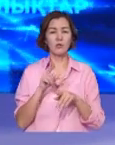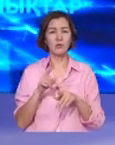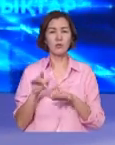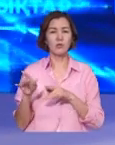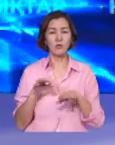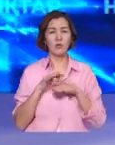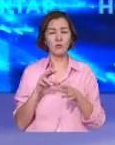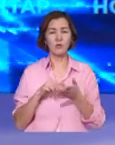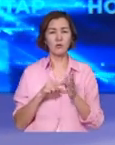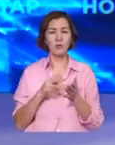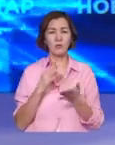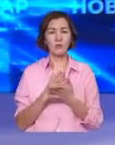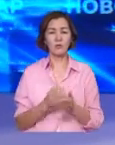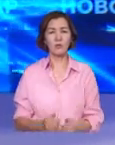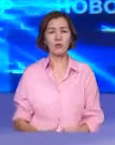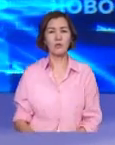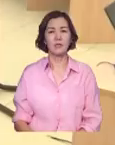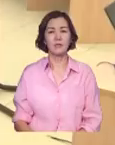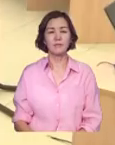өткізу жоспарланып отыр.